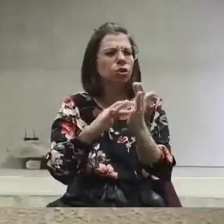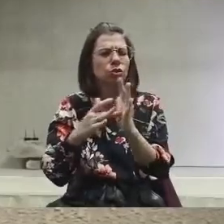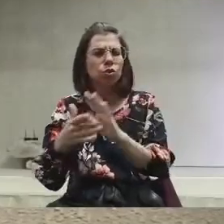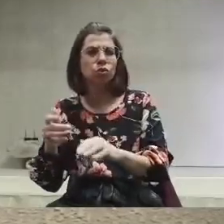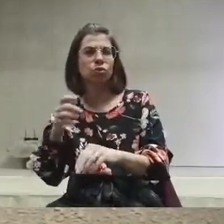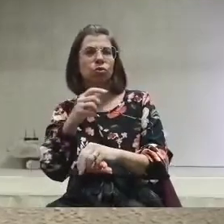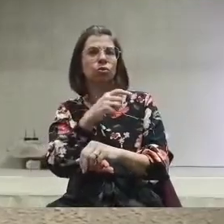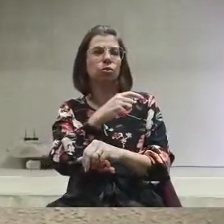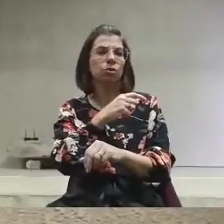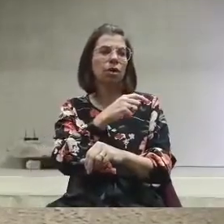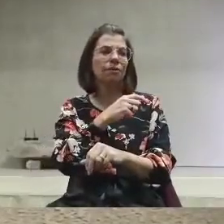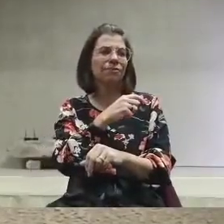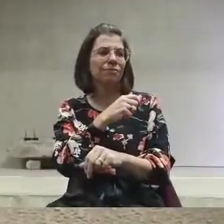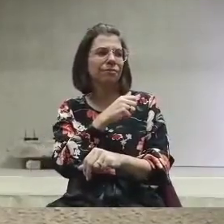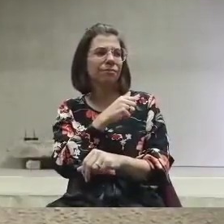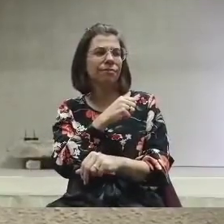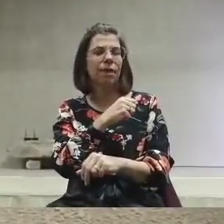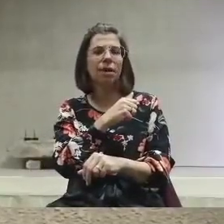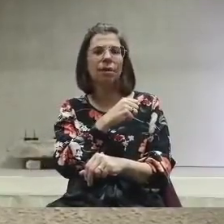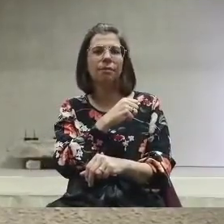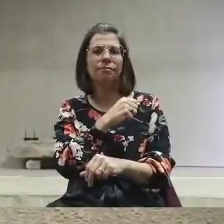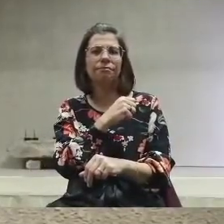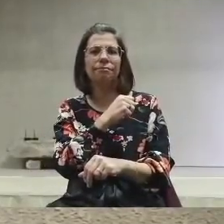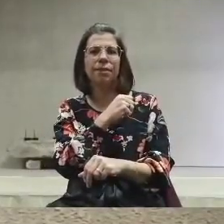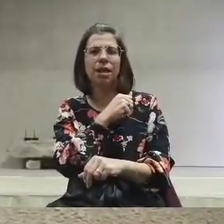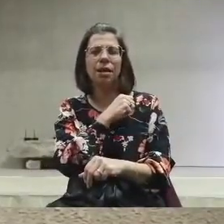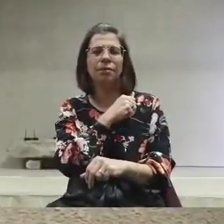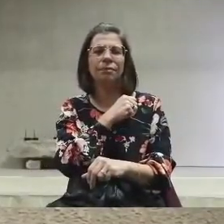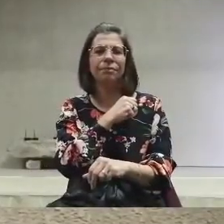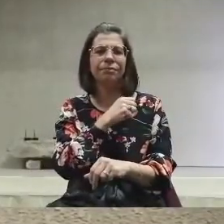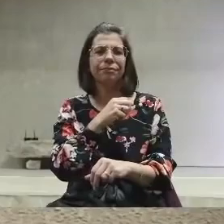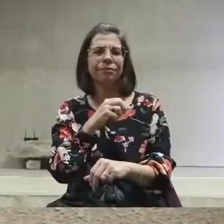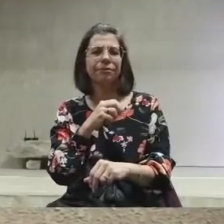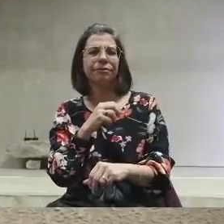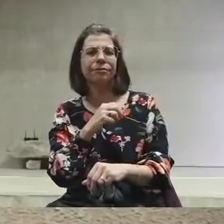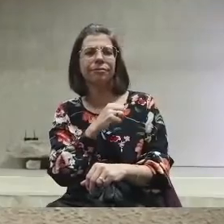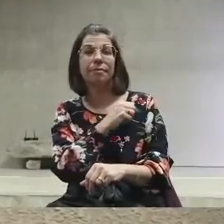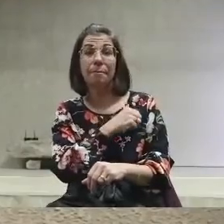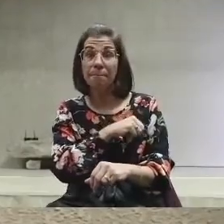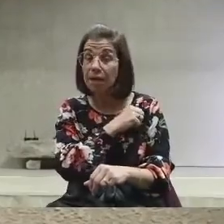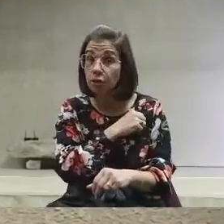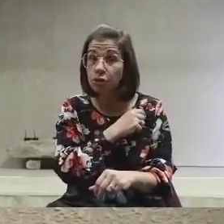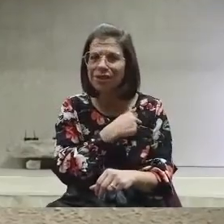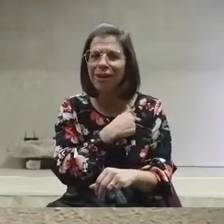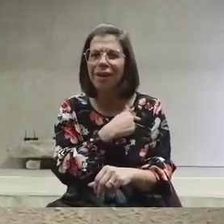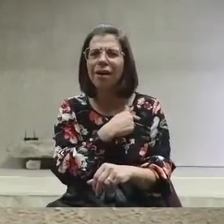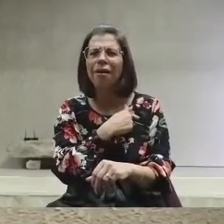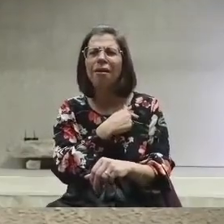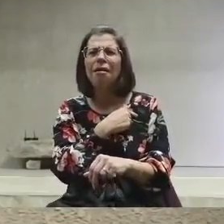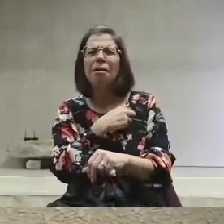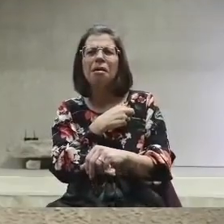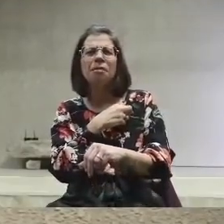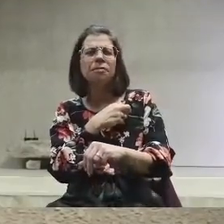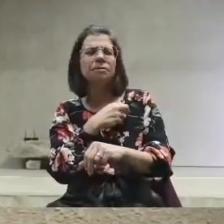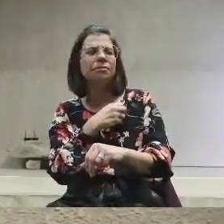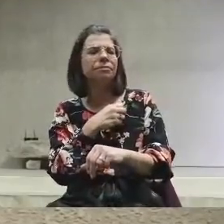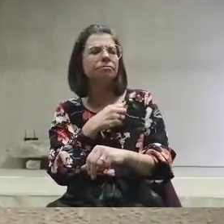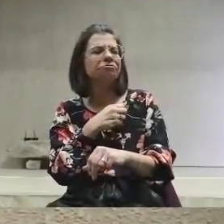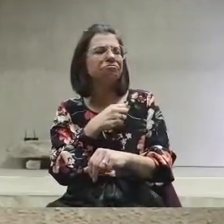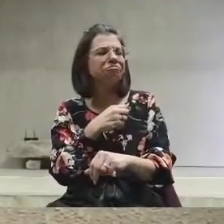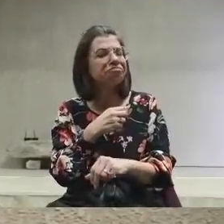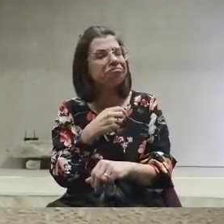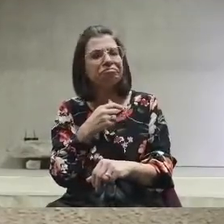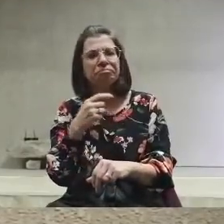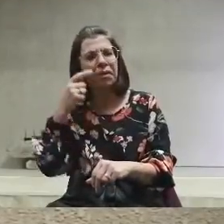On demande au Seigneur. Et il n'a jamais été réopéré à ce niveau-là. Tout a poussé normalement. Le Seigneur a reproduit les